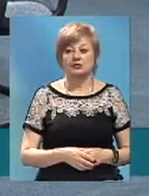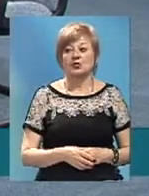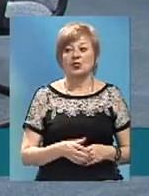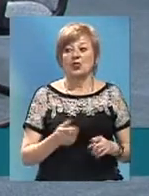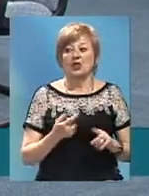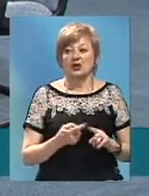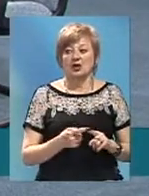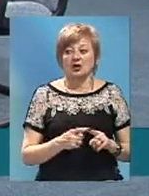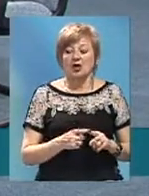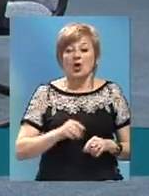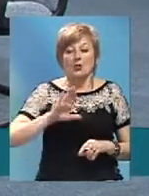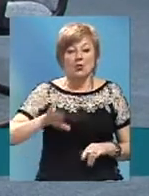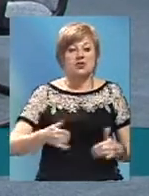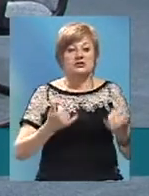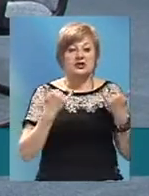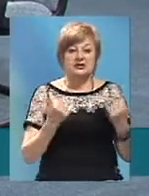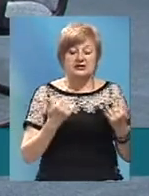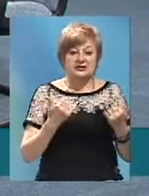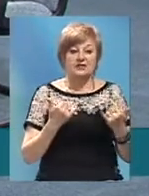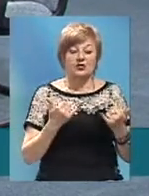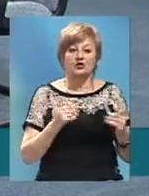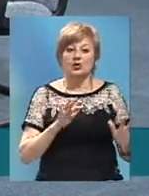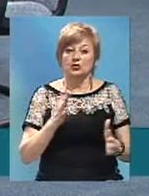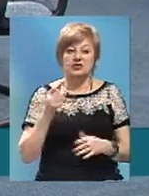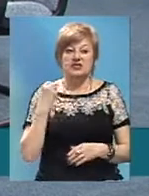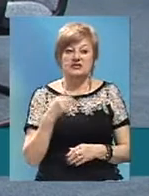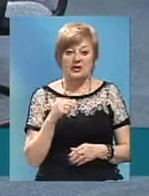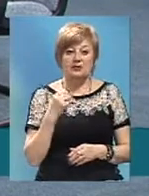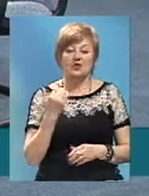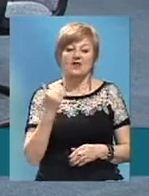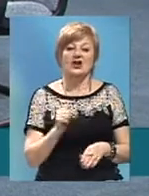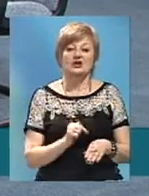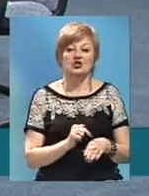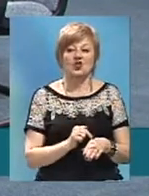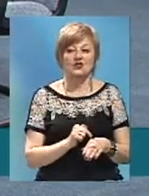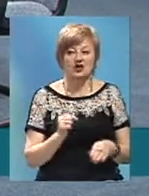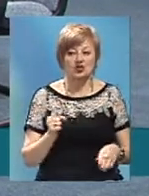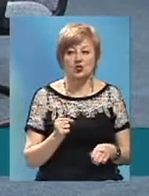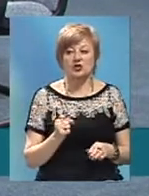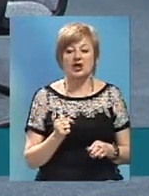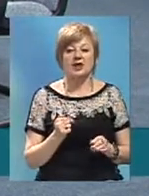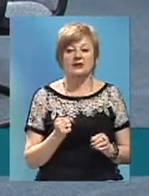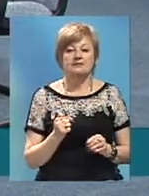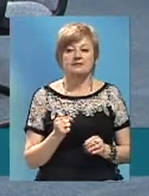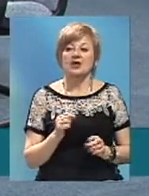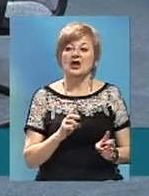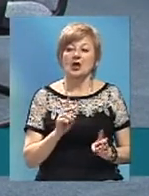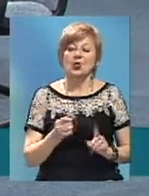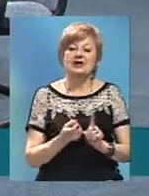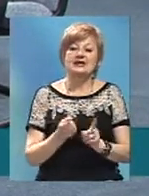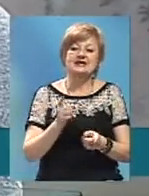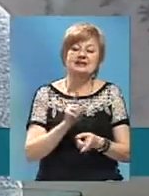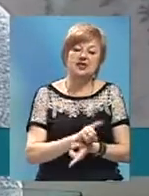Борисовичу, після сьогоднішніх зустрічей в Запоріжжі у вас відчуття, зараз давайте не про соціологію, відчуття